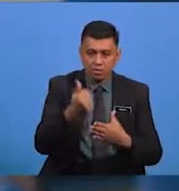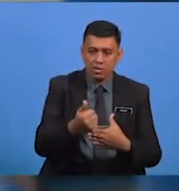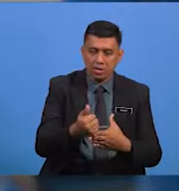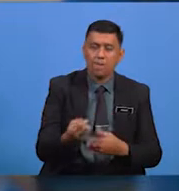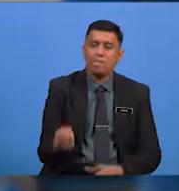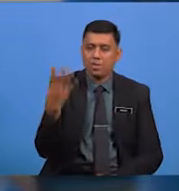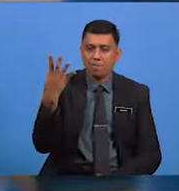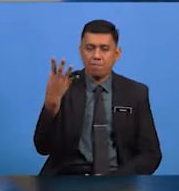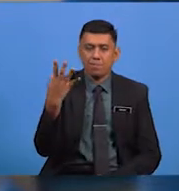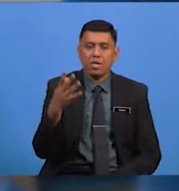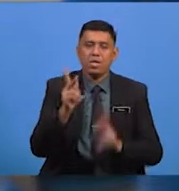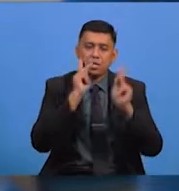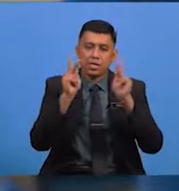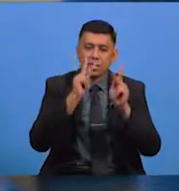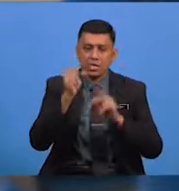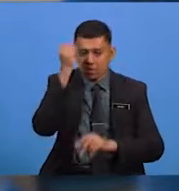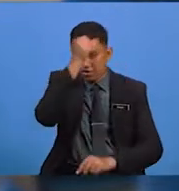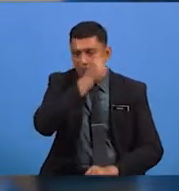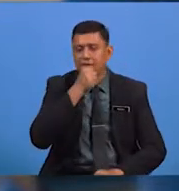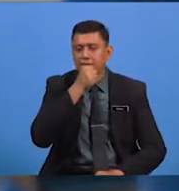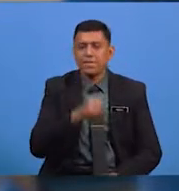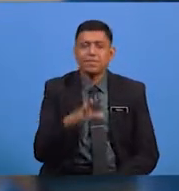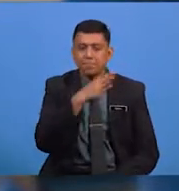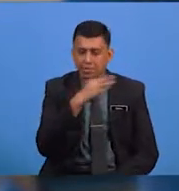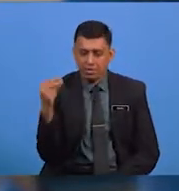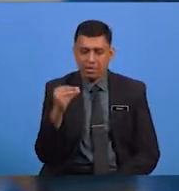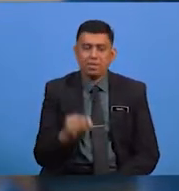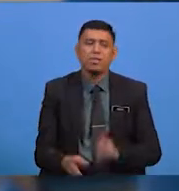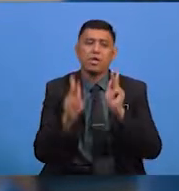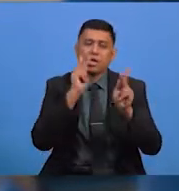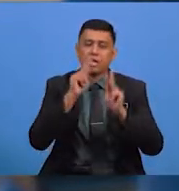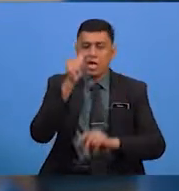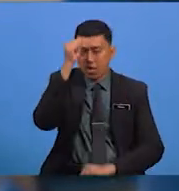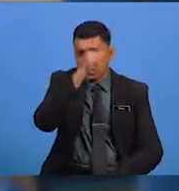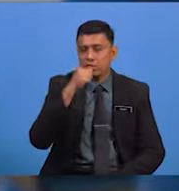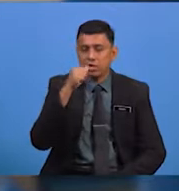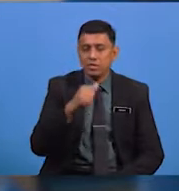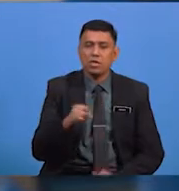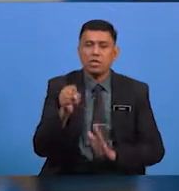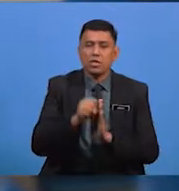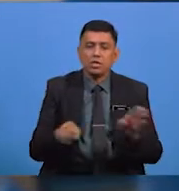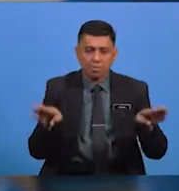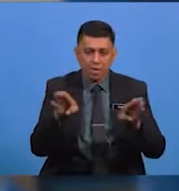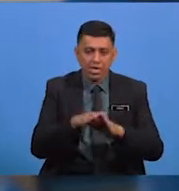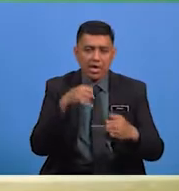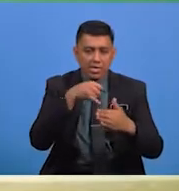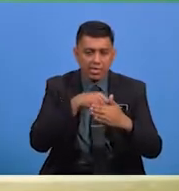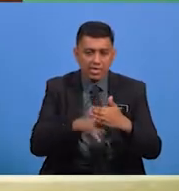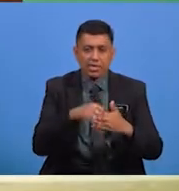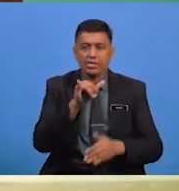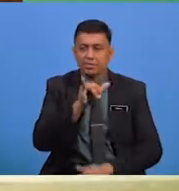atau beberapa kata sifat dan kata adjektif sebagai intinya.